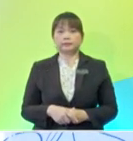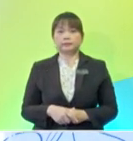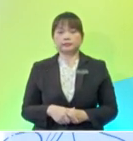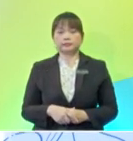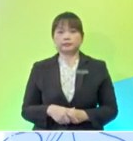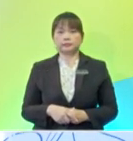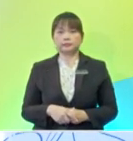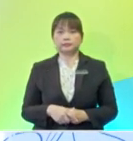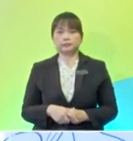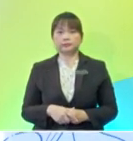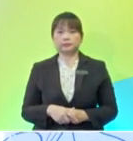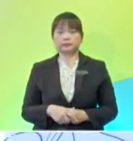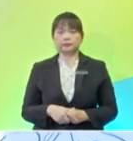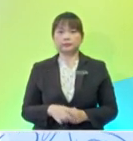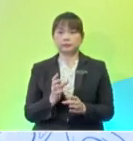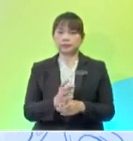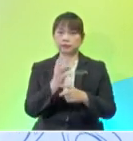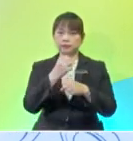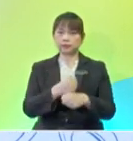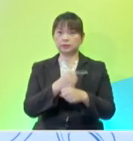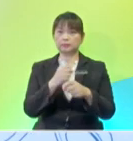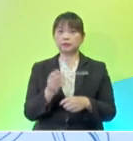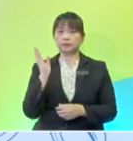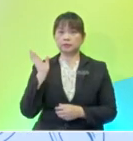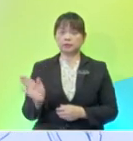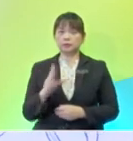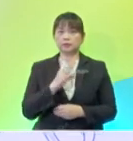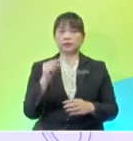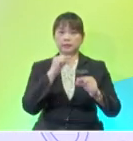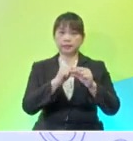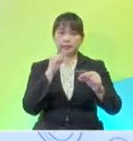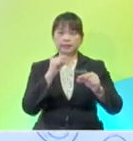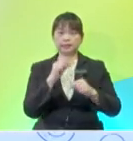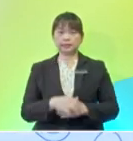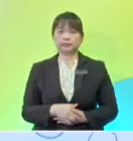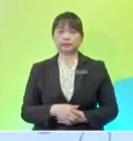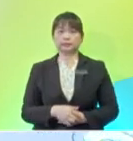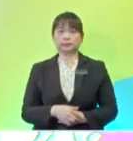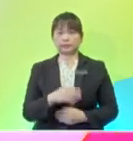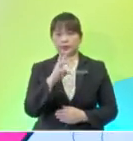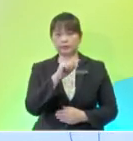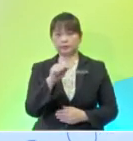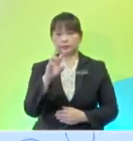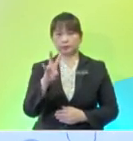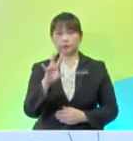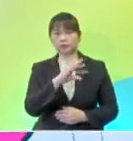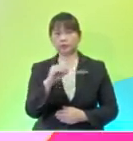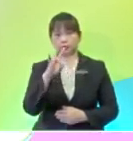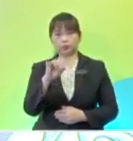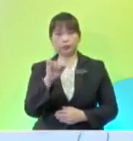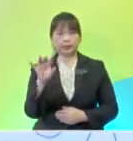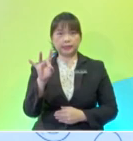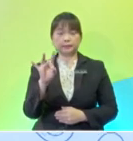berbentuk begitu dan kita gariskan juga enam ketujuh dan tujuh ke-8